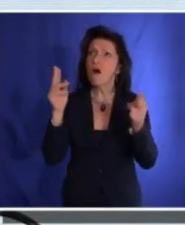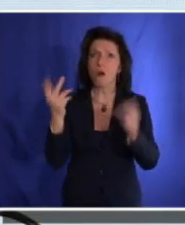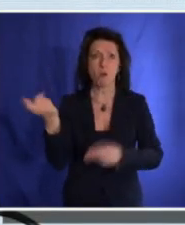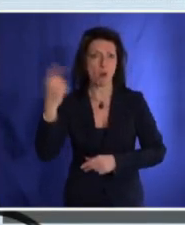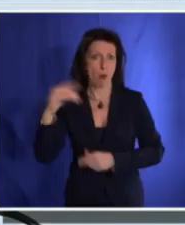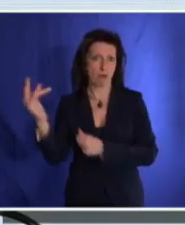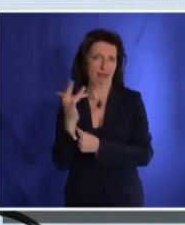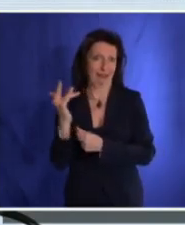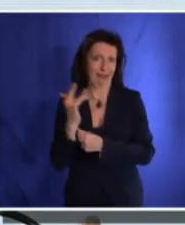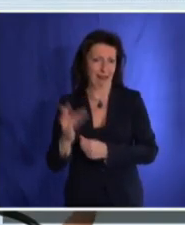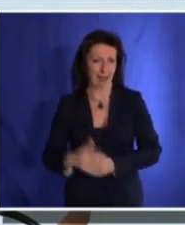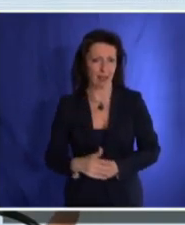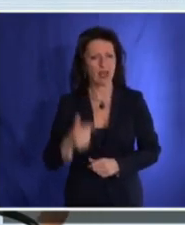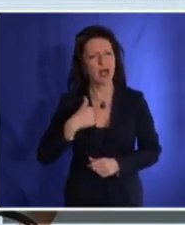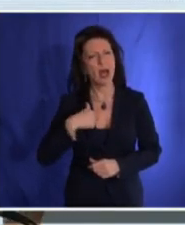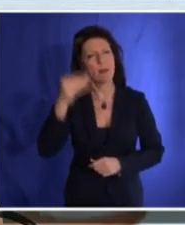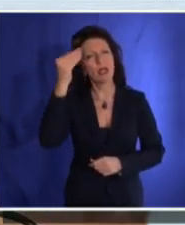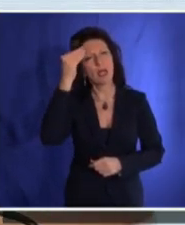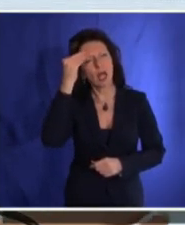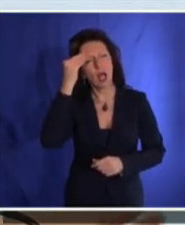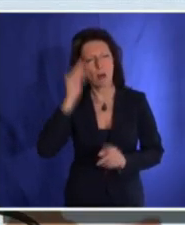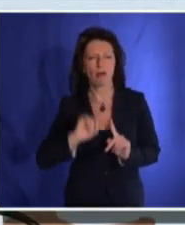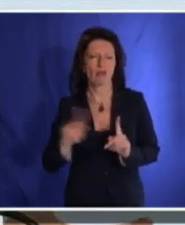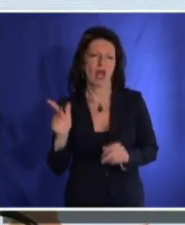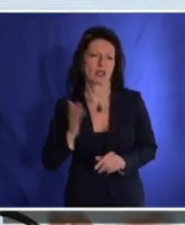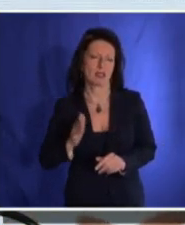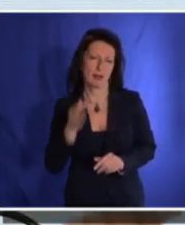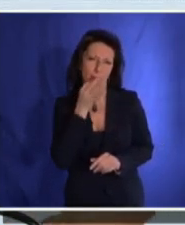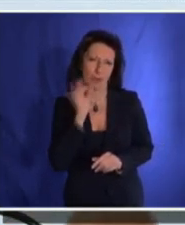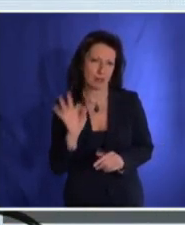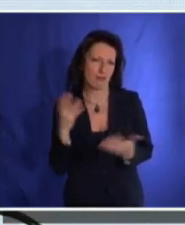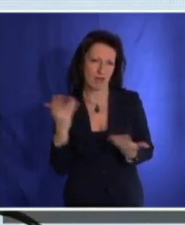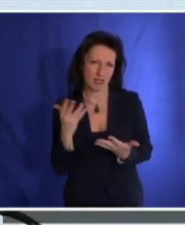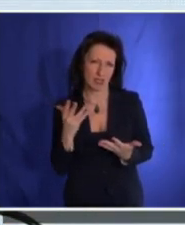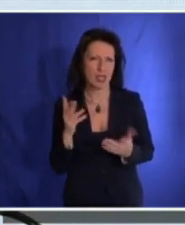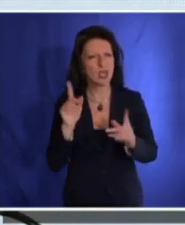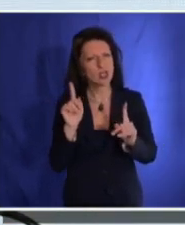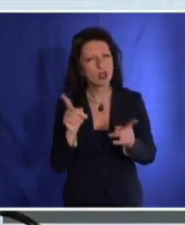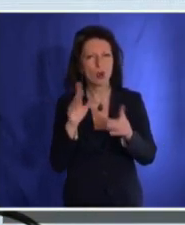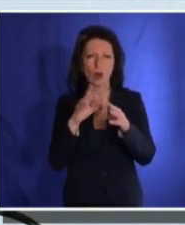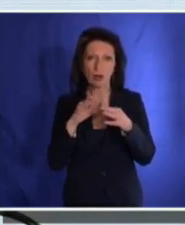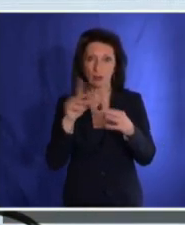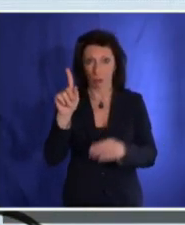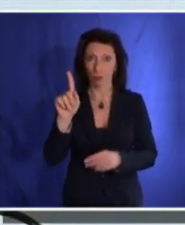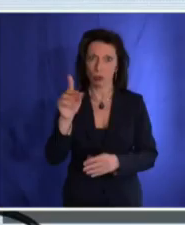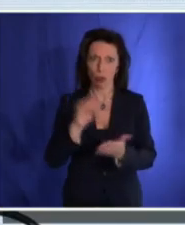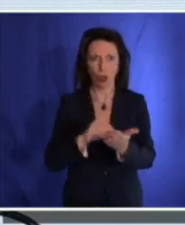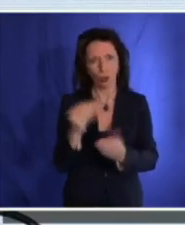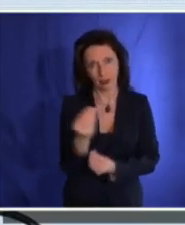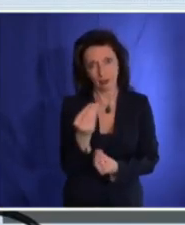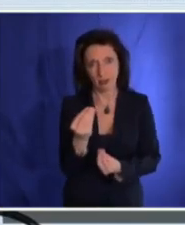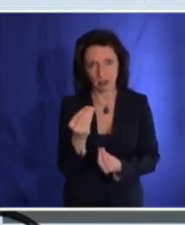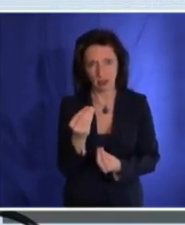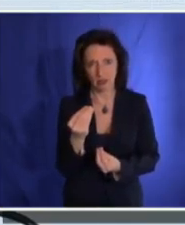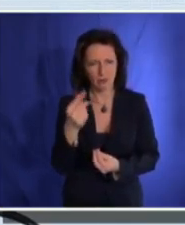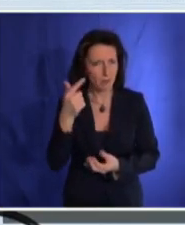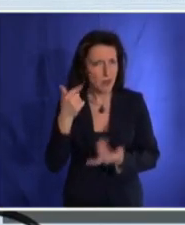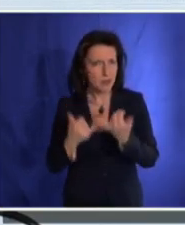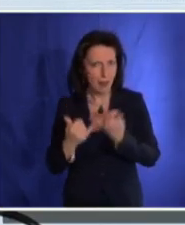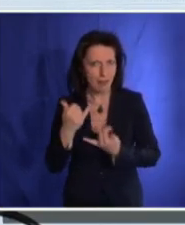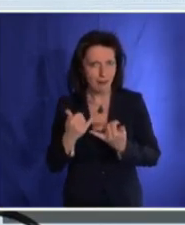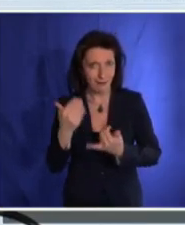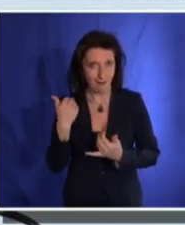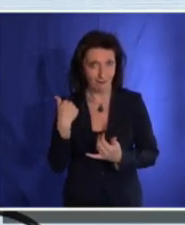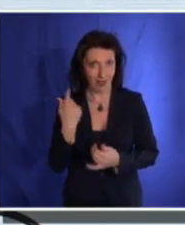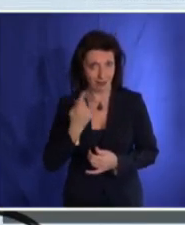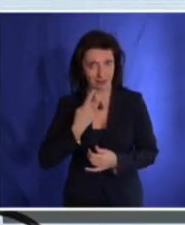Reaktion gibt. Aber ich glaube, auf der anderen Seite wäre es doch besser, wenn wir das gemeinsam, im Übrigen, wir haben auch einmal vor 2 Jahren so eine